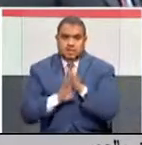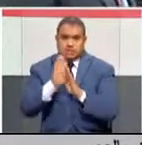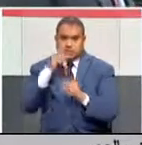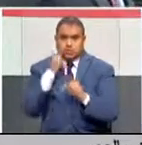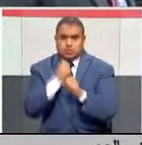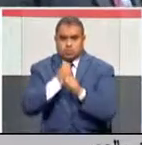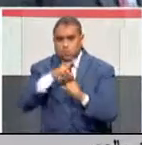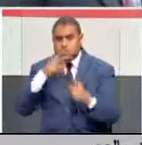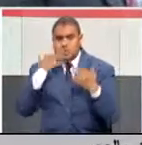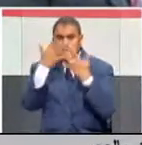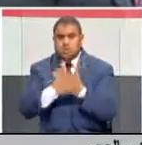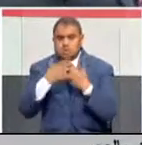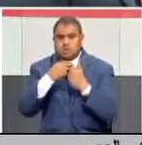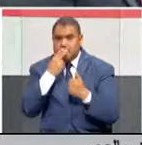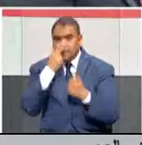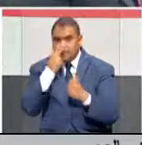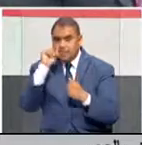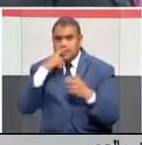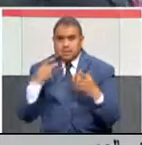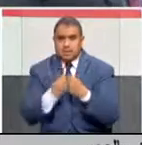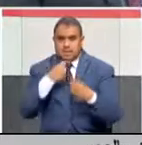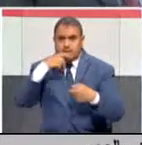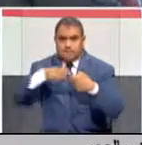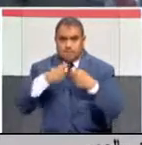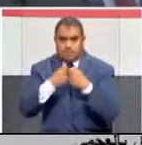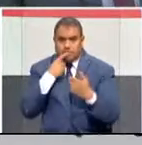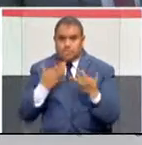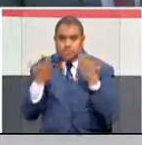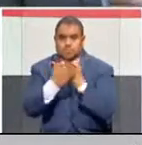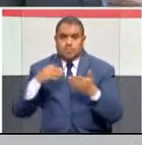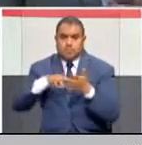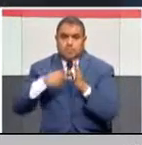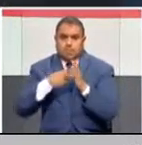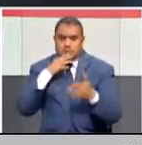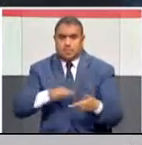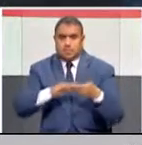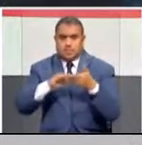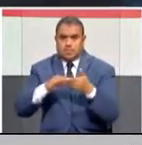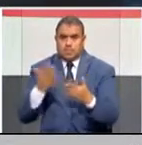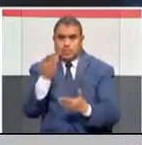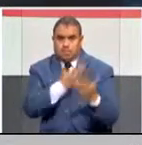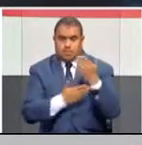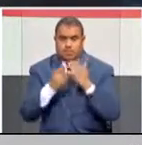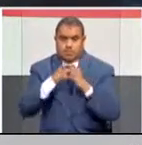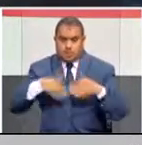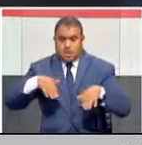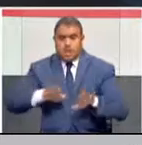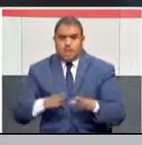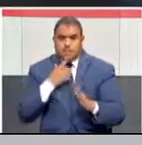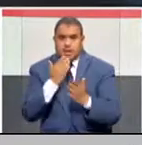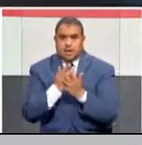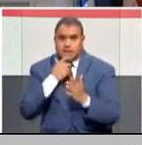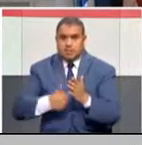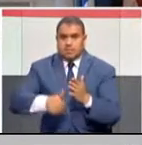التنسيق بين الشركات الفنلندية والمصرية لزيادة حجم التبادل الاقتصادي. سيوفر مجلس الأعمال الفرص